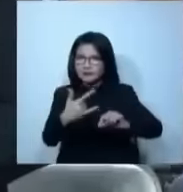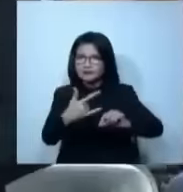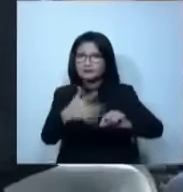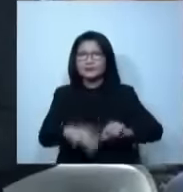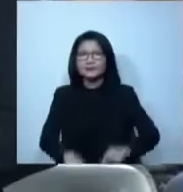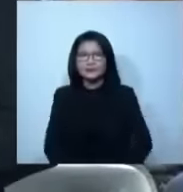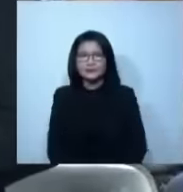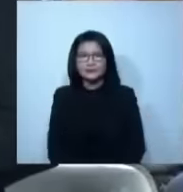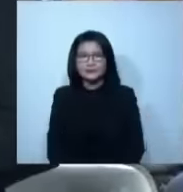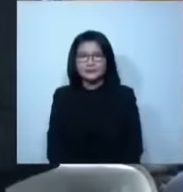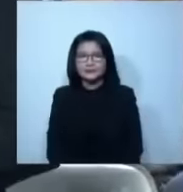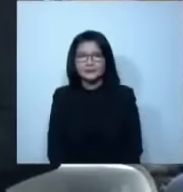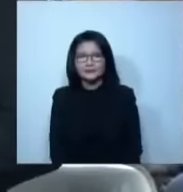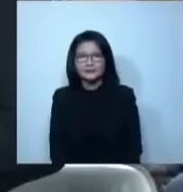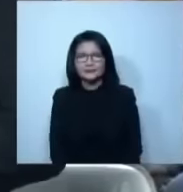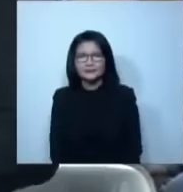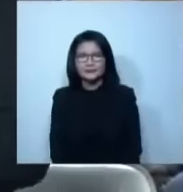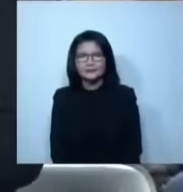buka.